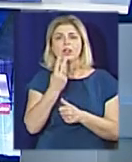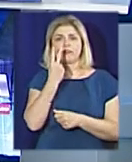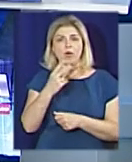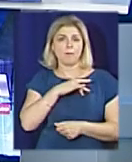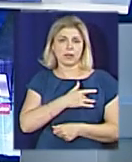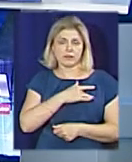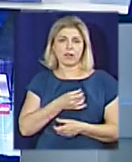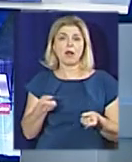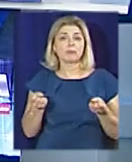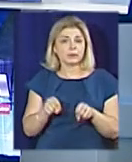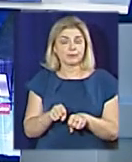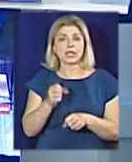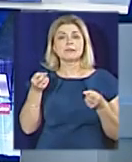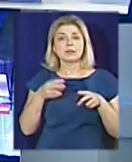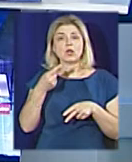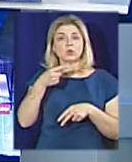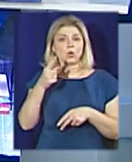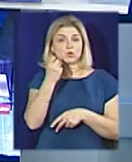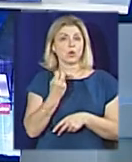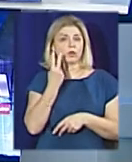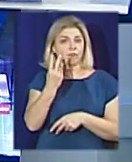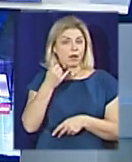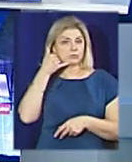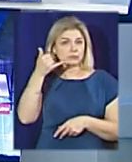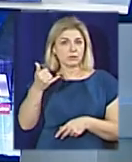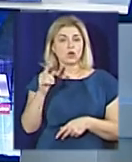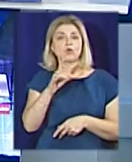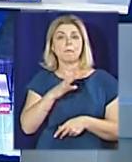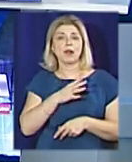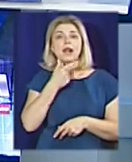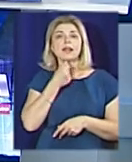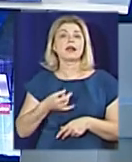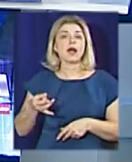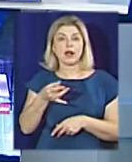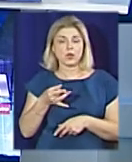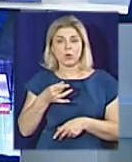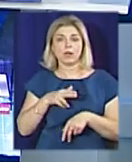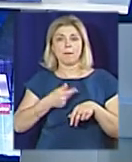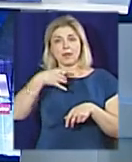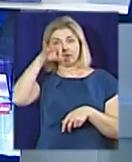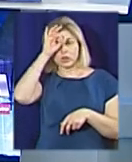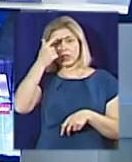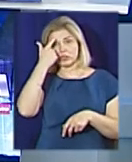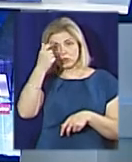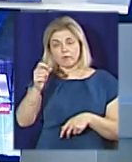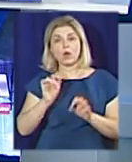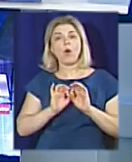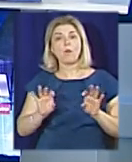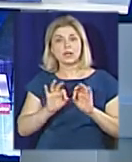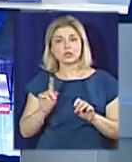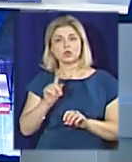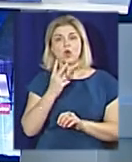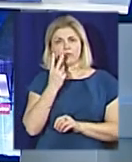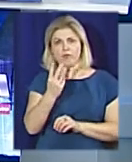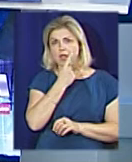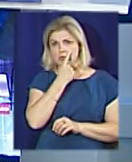пограбуванні. На спеціальний номер 102 повідомили, що сталося це в Інгульському районі. Правоохоронцям заявник пояснив, двоє